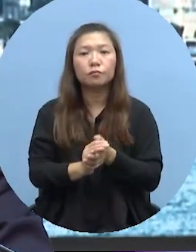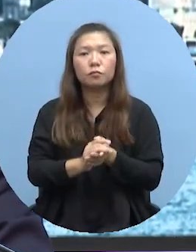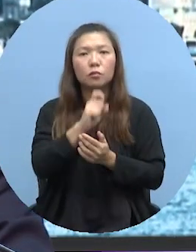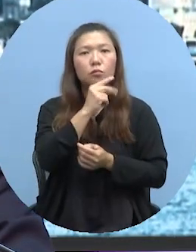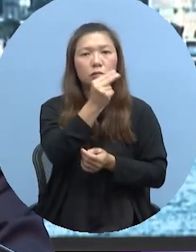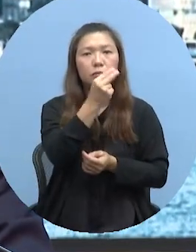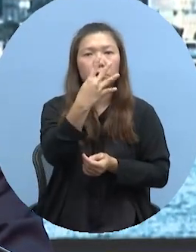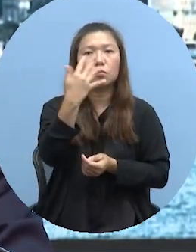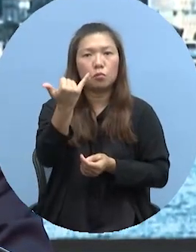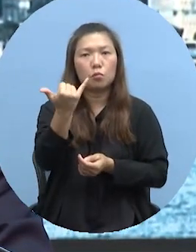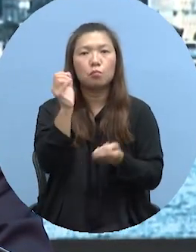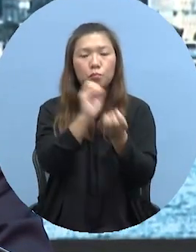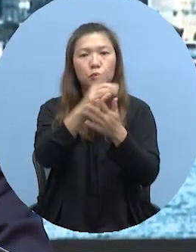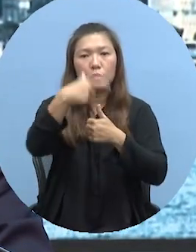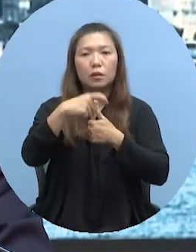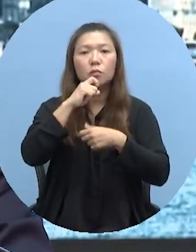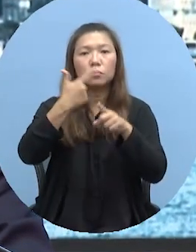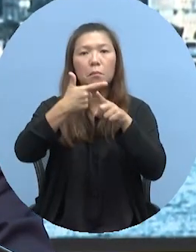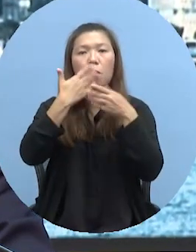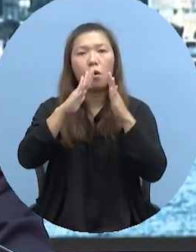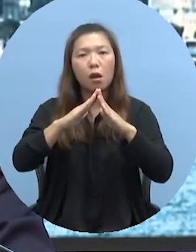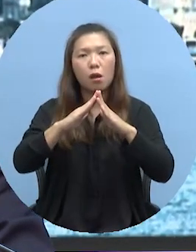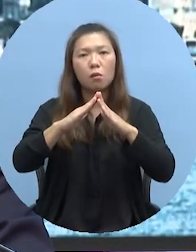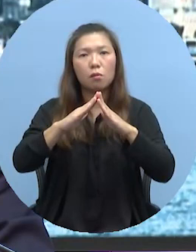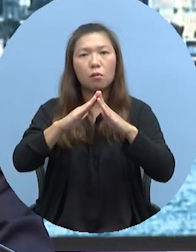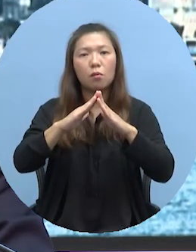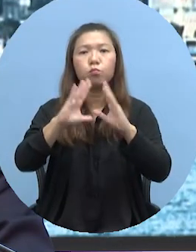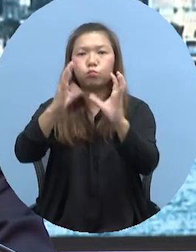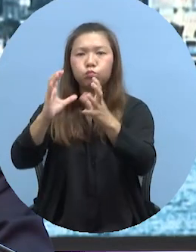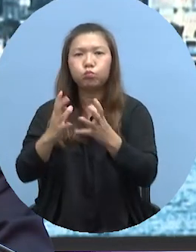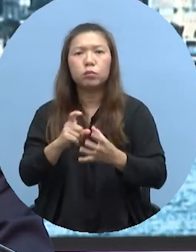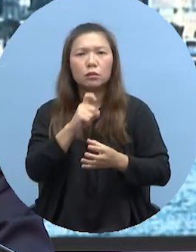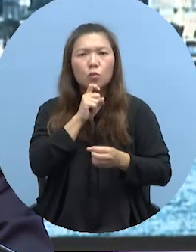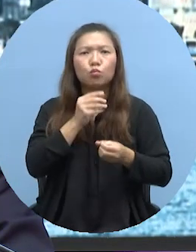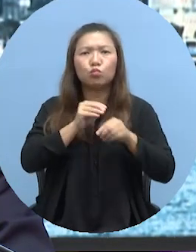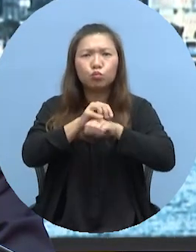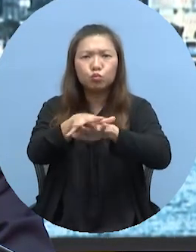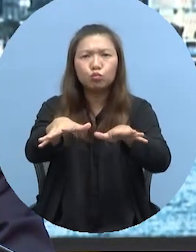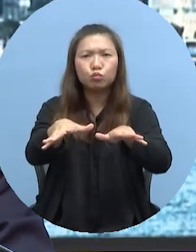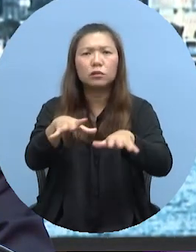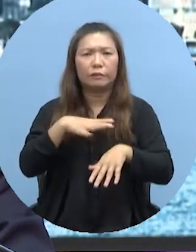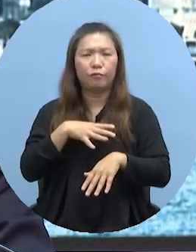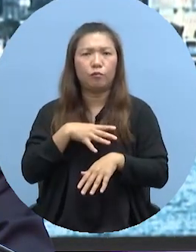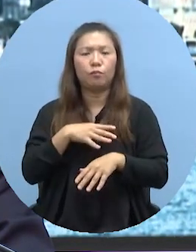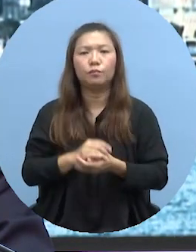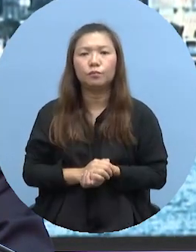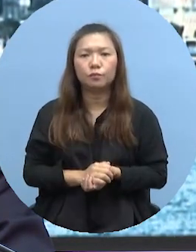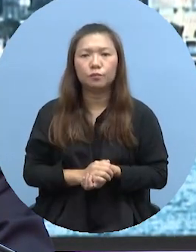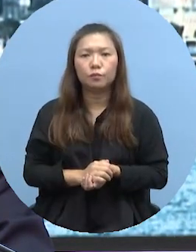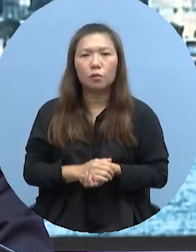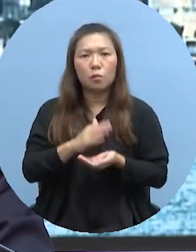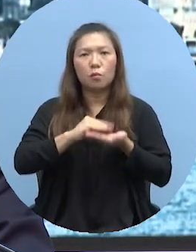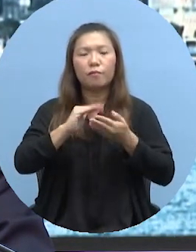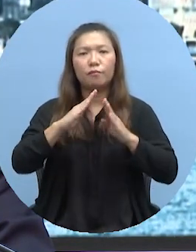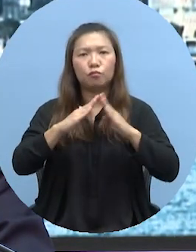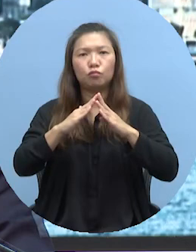宗個案，18間學校呢是有個別的班級是有一些聚集性的情況，我們都建議了相關的